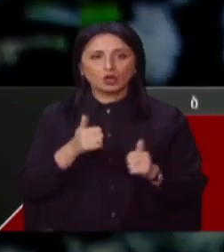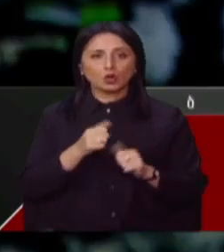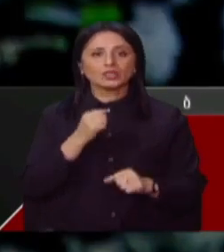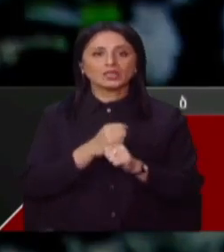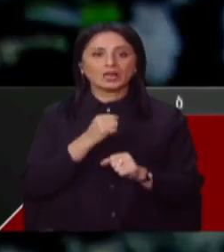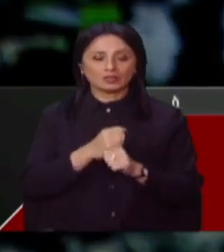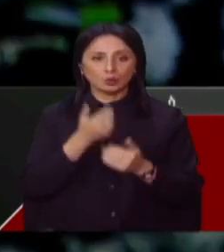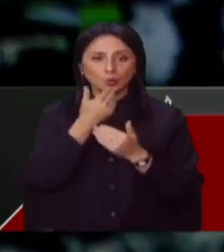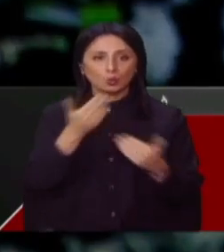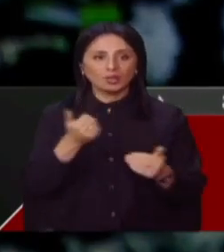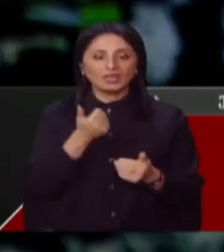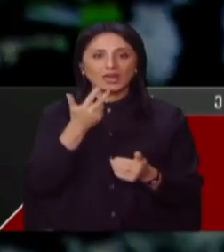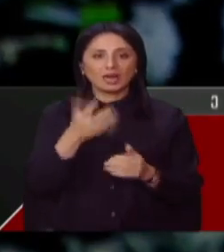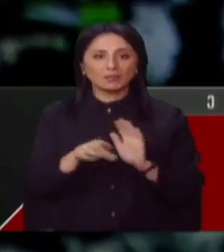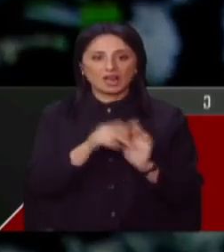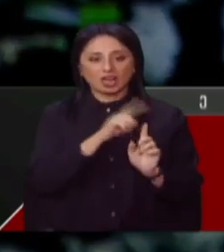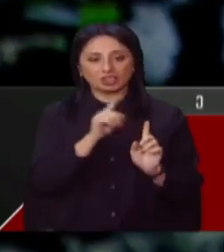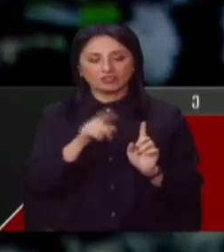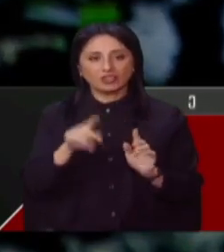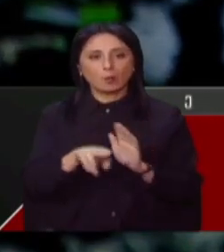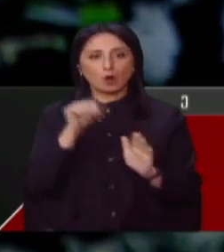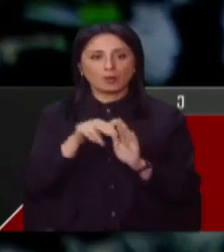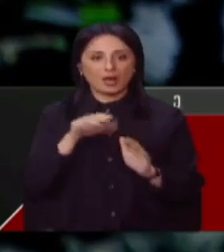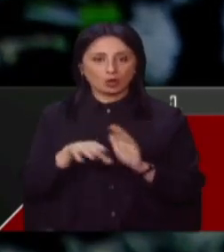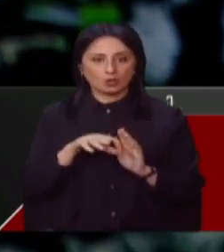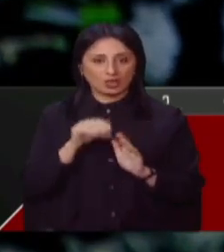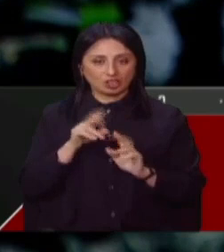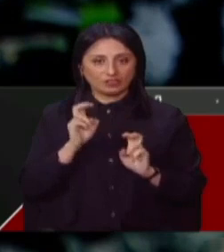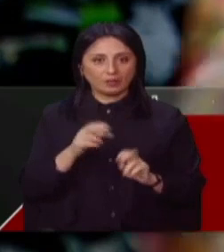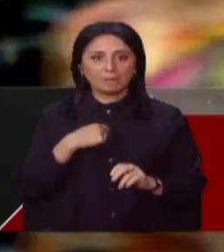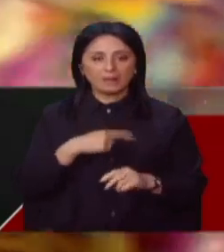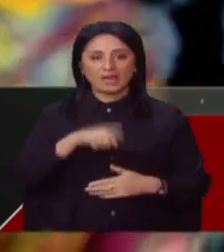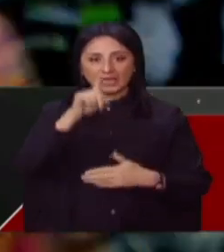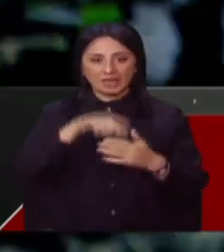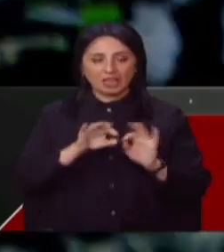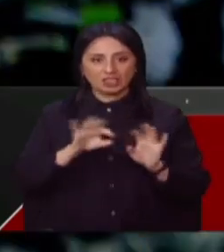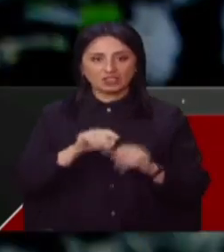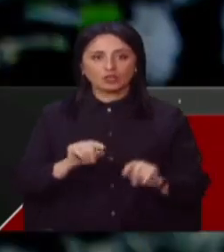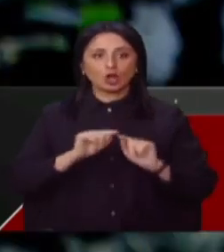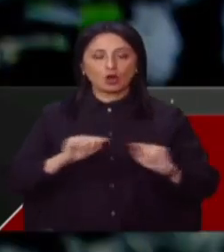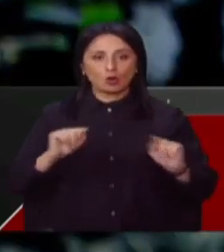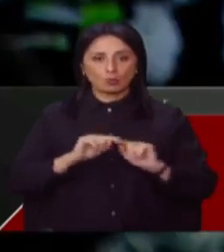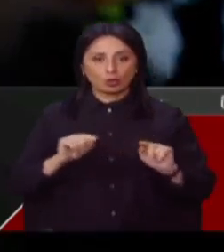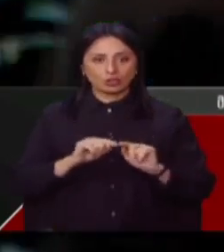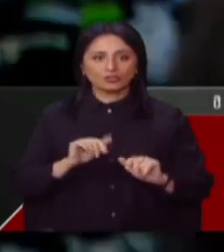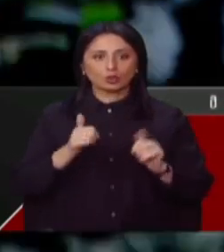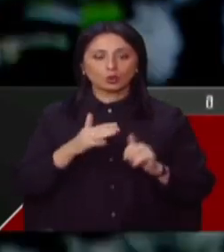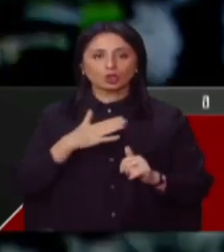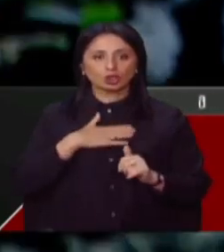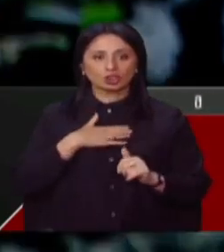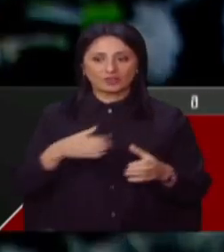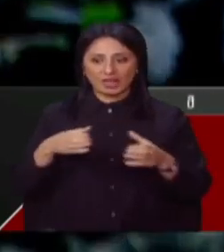ეს გააკეთა უკანასკნელ რამდენიმე არჩევნებზე, რომ მოიპაროს არჩევნები. მაგრამ მე გარწმუნებთ, რომ ოპოზიცია, როგორც